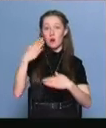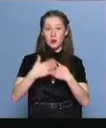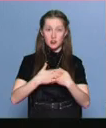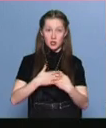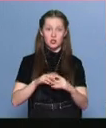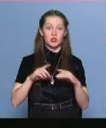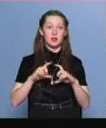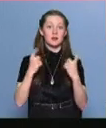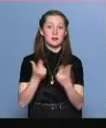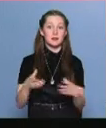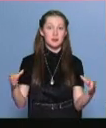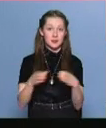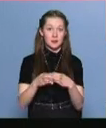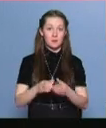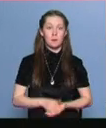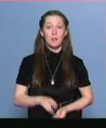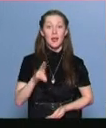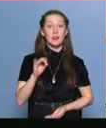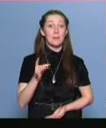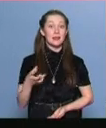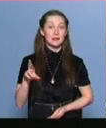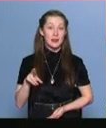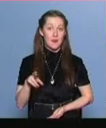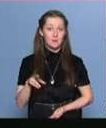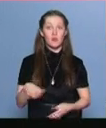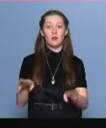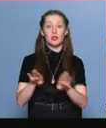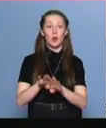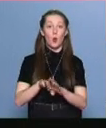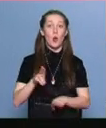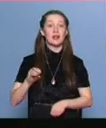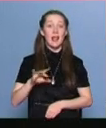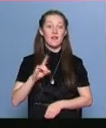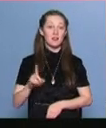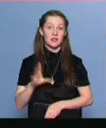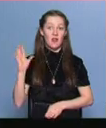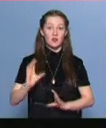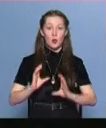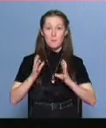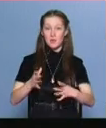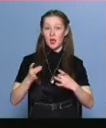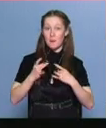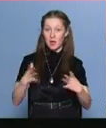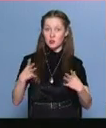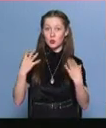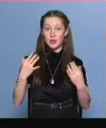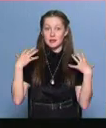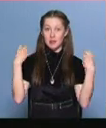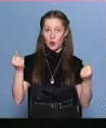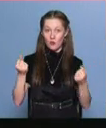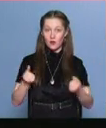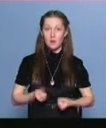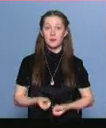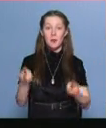сессии. Депрессия, давай поговорим. Сегодня под таким девизом во всем мире отмечают День здоровья. В Удмуртии профосмотры